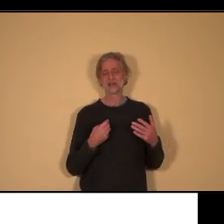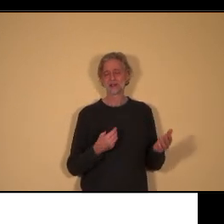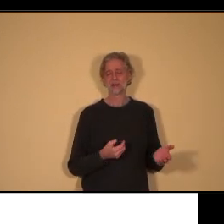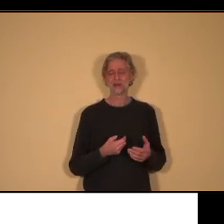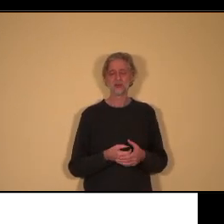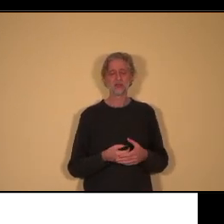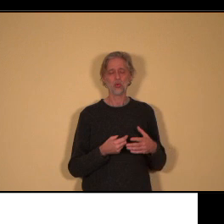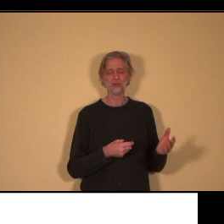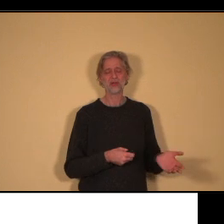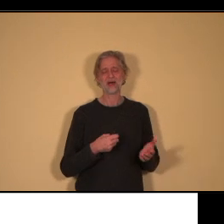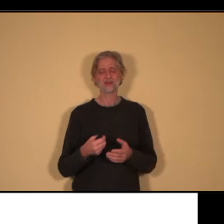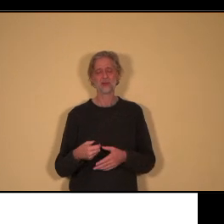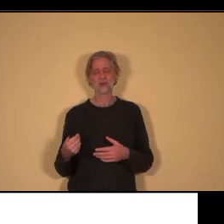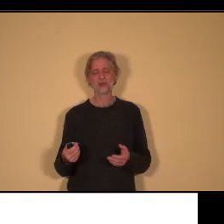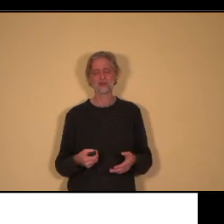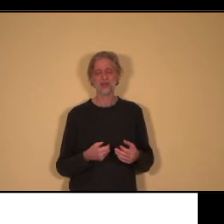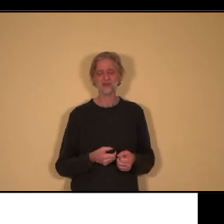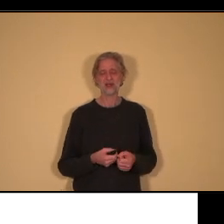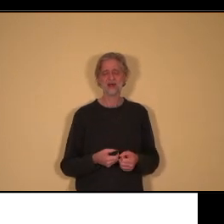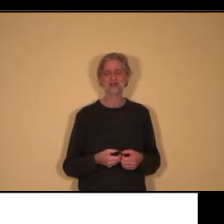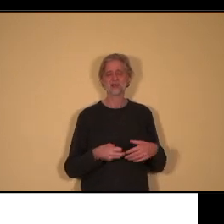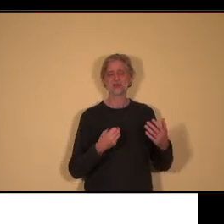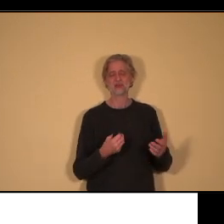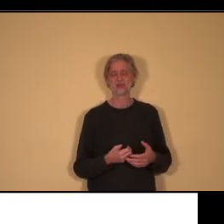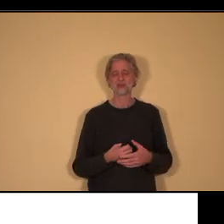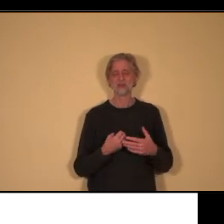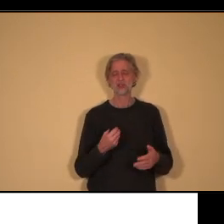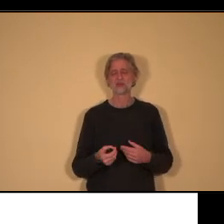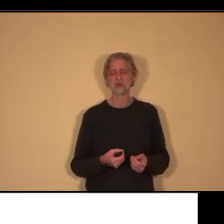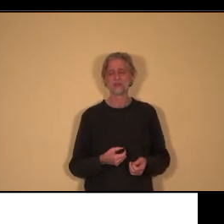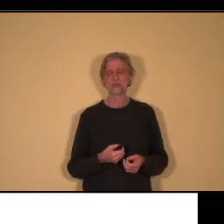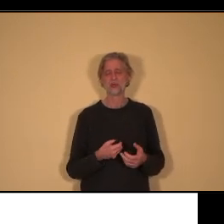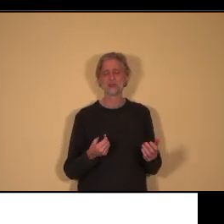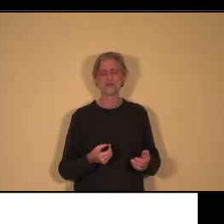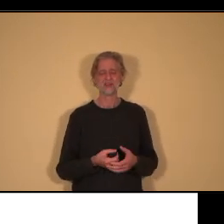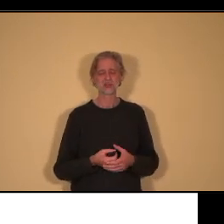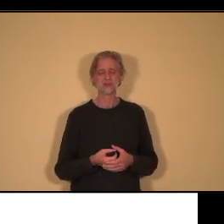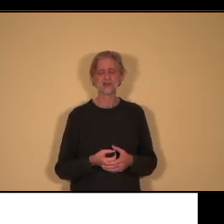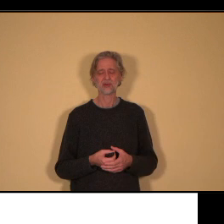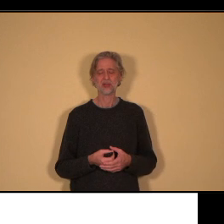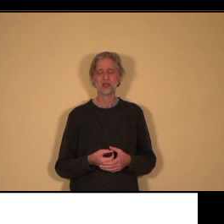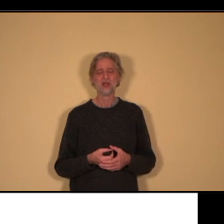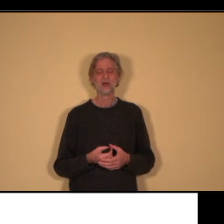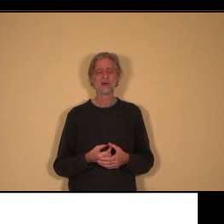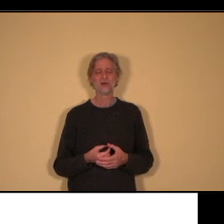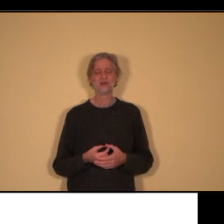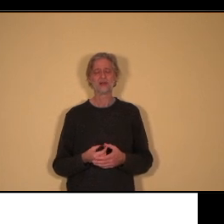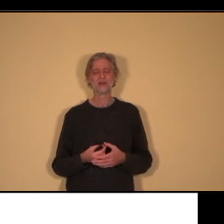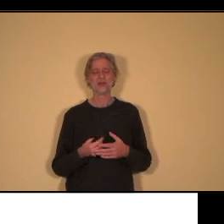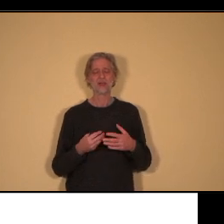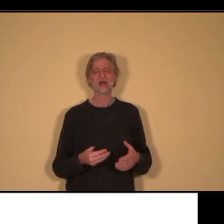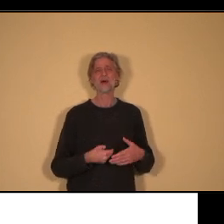wird durch Kohlevergasung Synthesegas, also das ist dieses Gemisch aus Kohlenmonoxid und Wasserstoff, erzeugt.